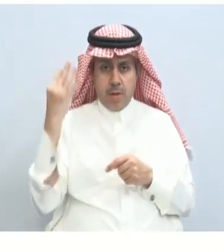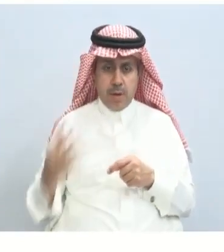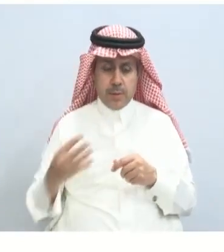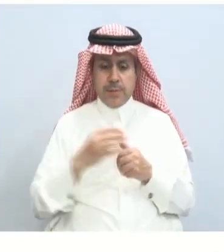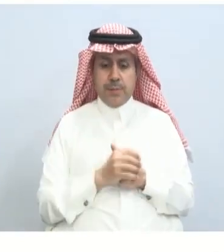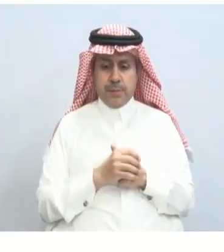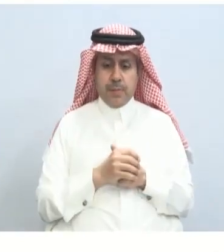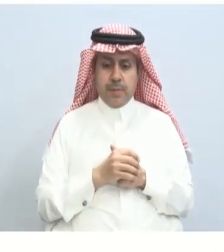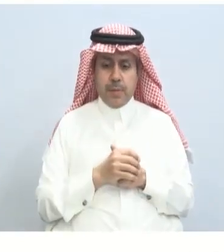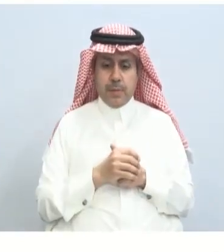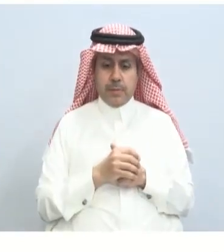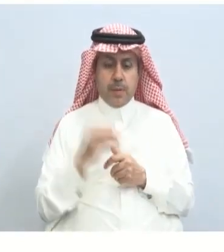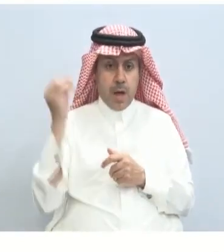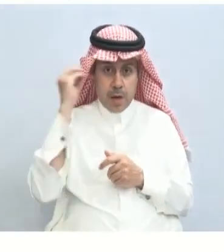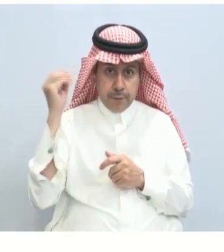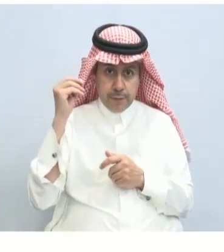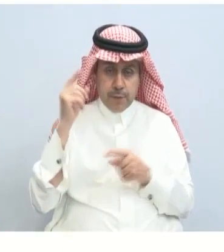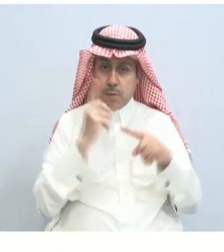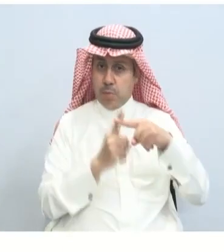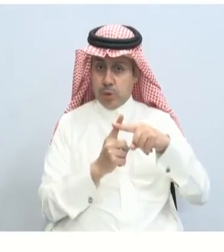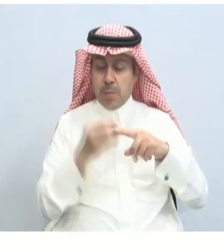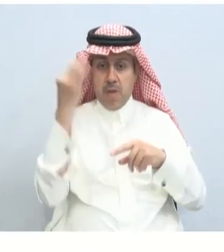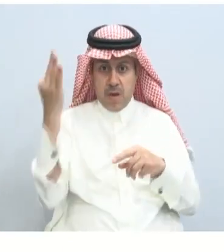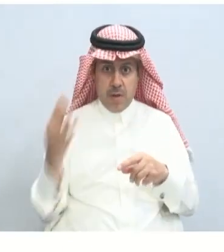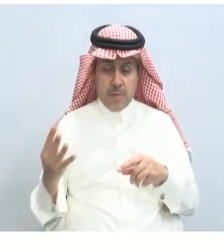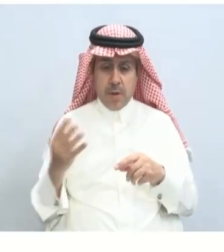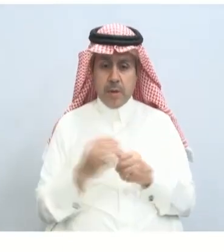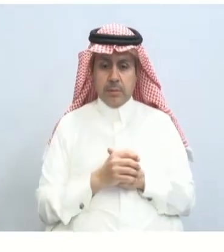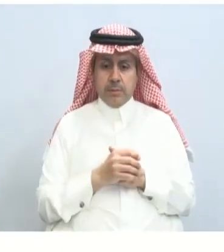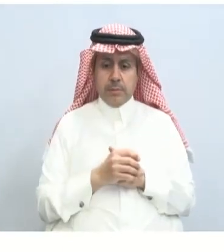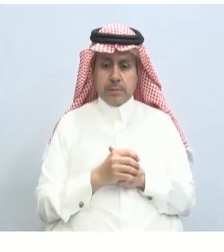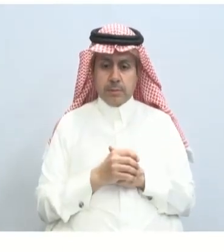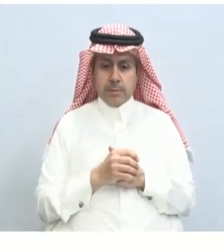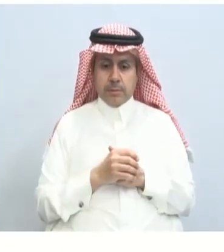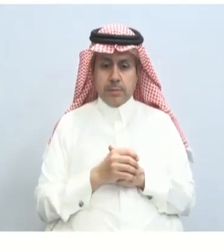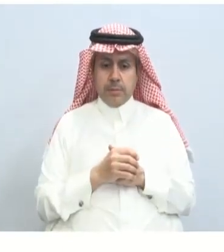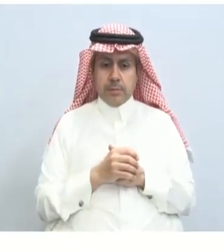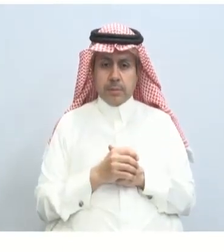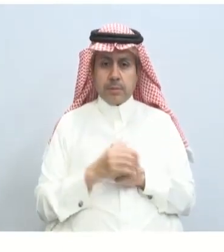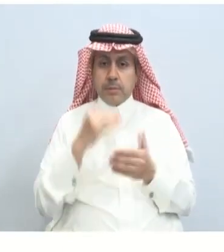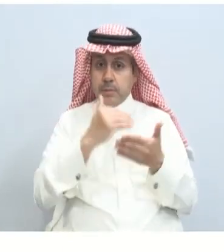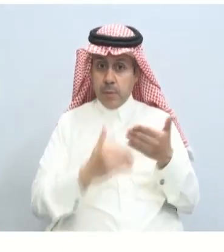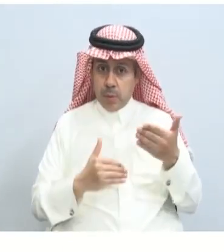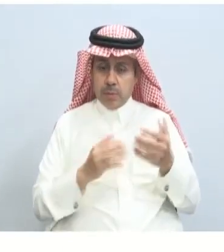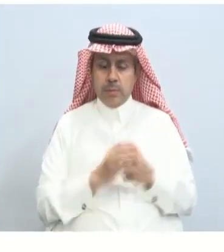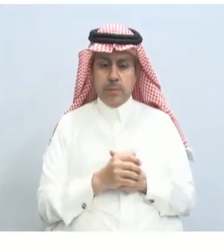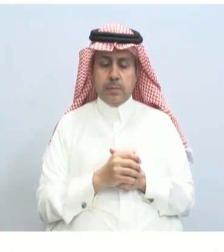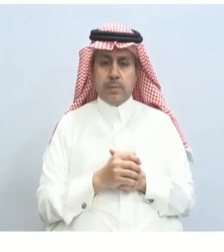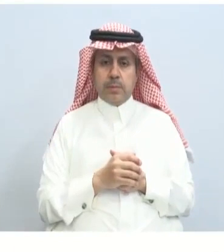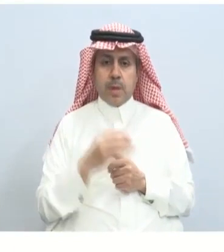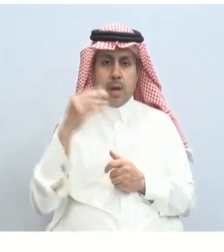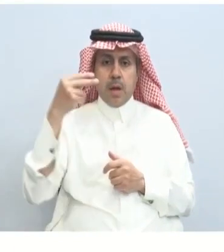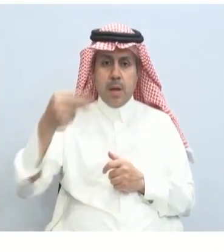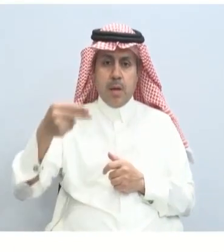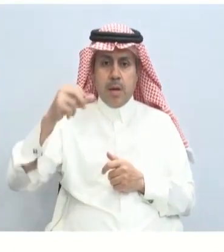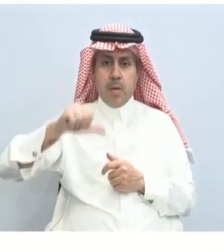طيب كيف ممكن انا اعرف هل هي موجب 3 ارع ولا سالب 3 ارباع طبعا في عده طرق مني استخدم التعويض يعني اعوض في